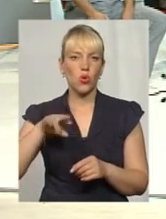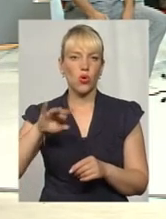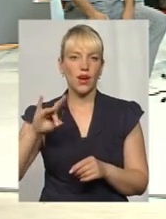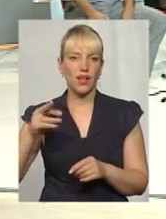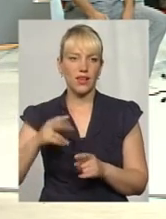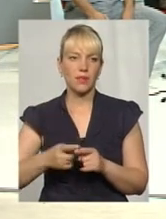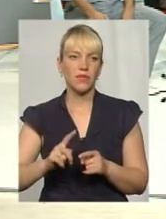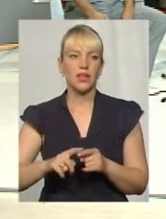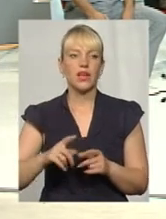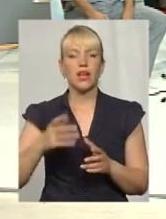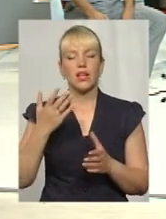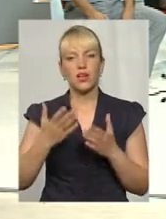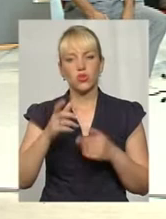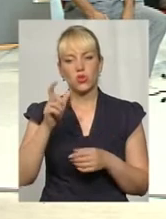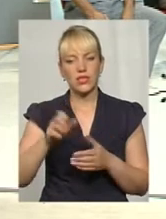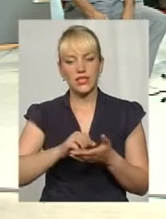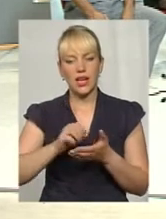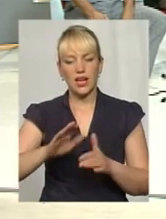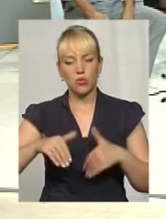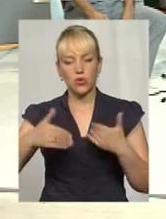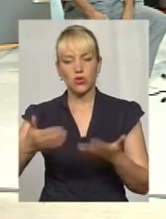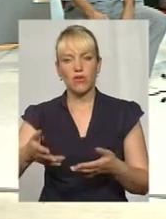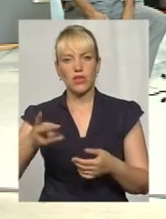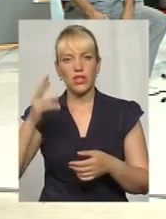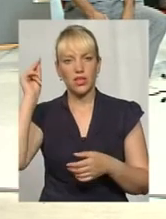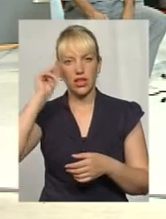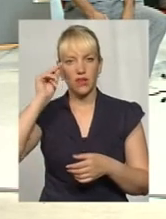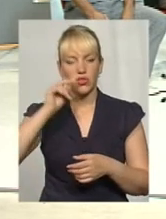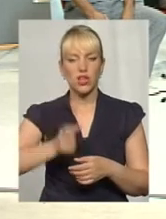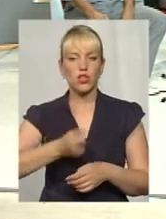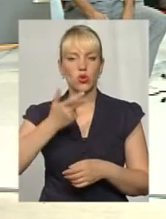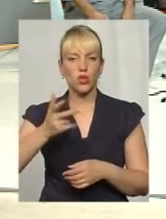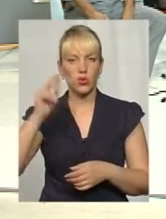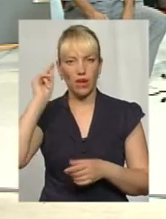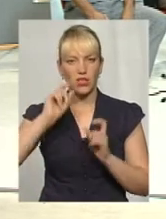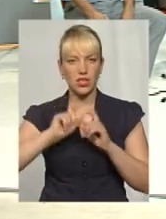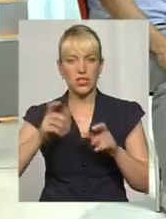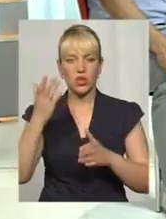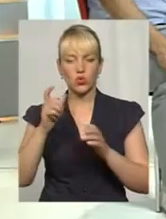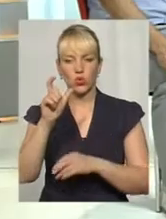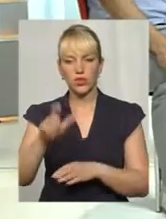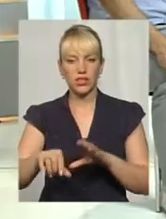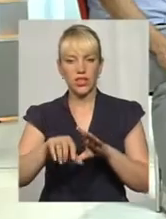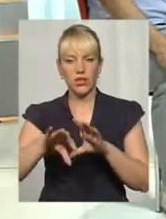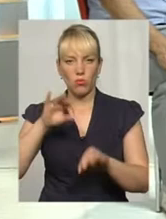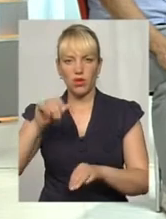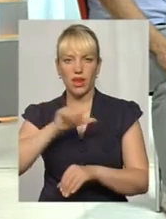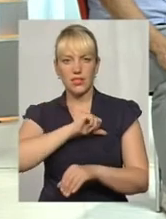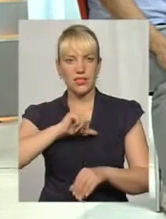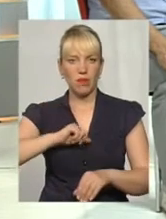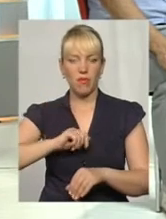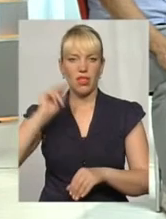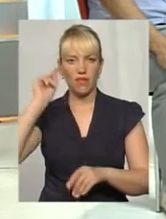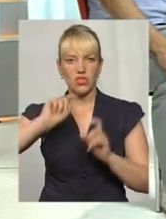особа рекомендована до зарахування на бюджет одночасно до кількох навчальних закладів. І якщо вона обирає конкретний навчальний заклад, вона